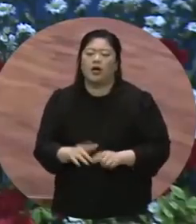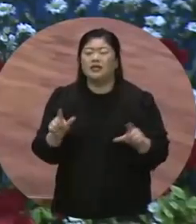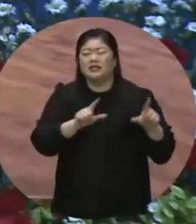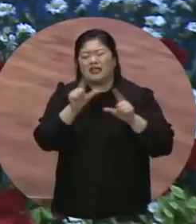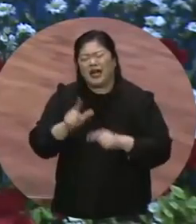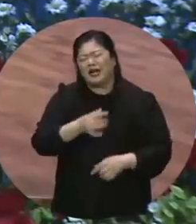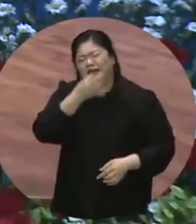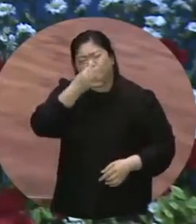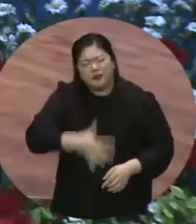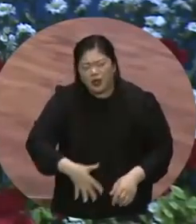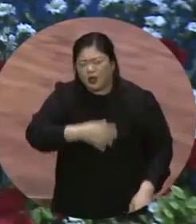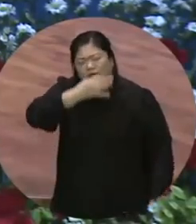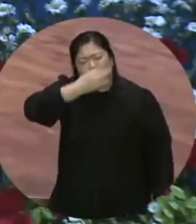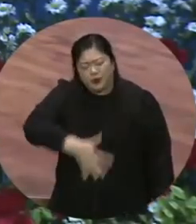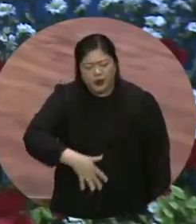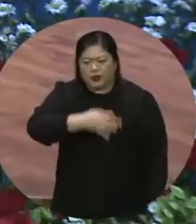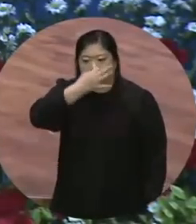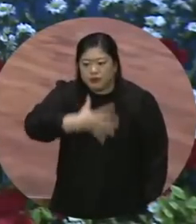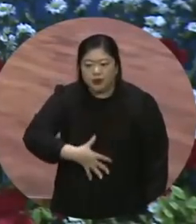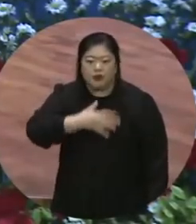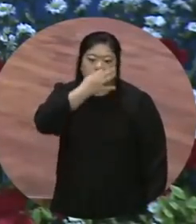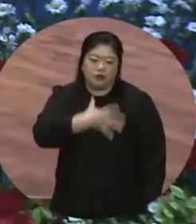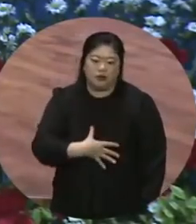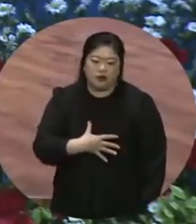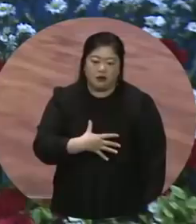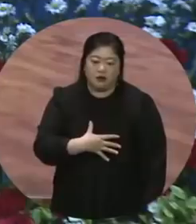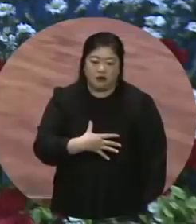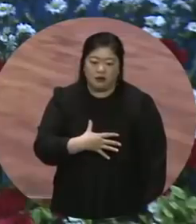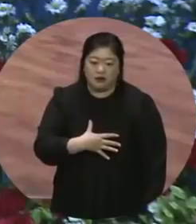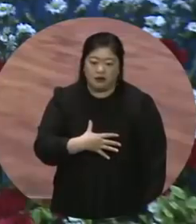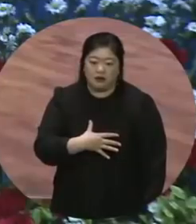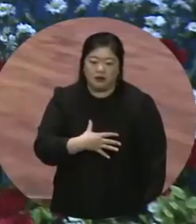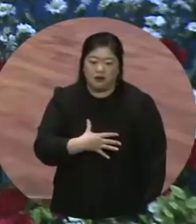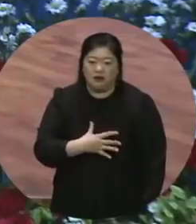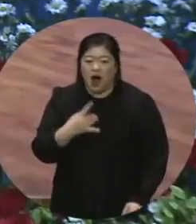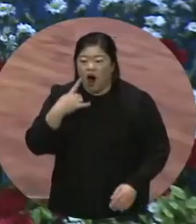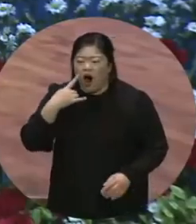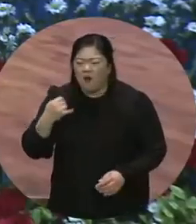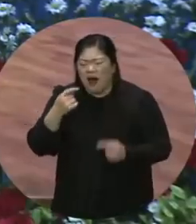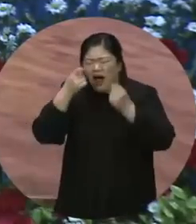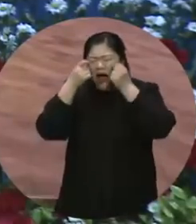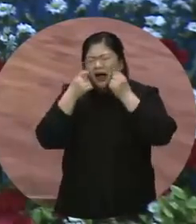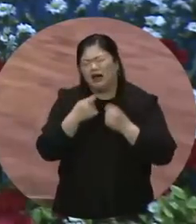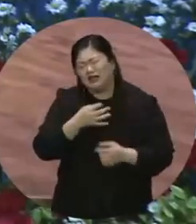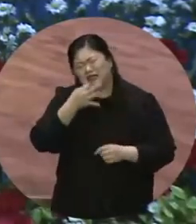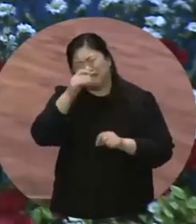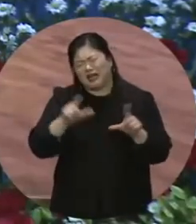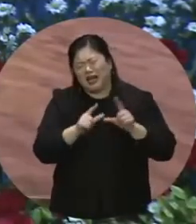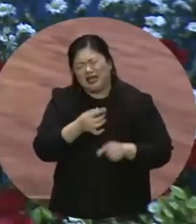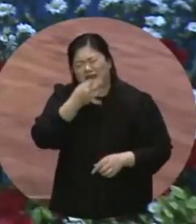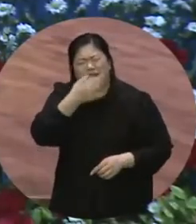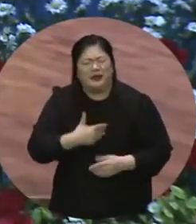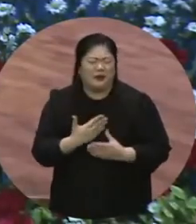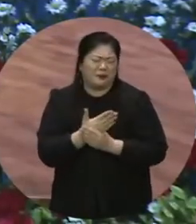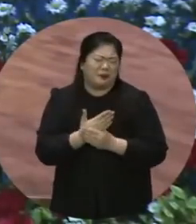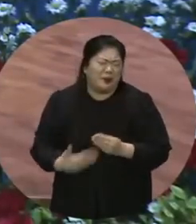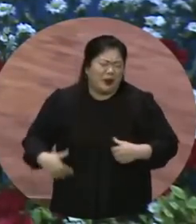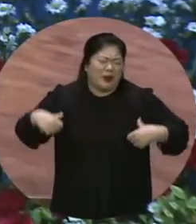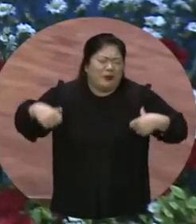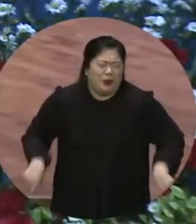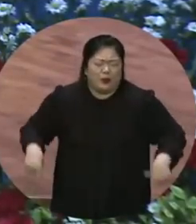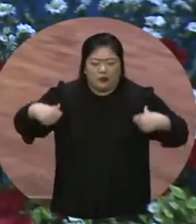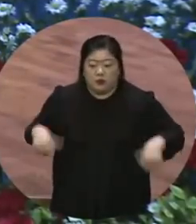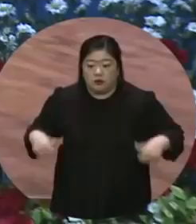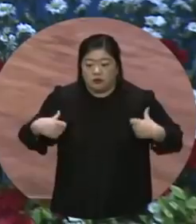게 너무 힘들어. 너무 힘들어서. 계속 울면서 사는 게 힘들다고 반복만 했어요. 그래